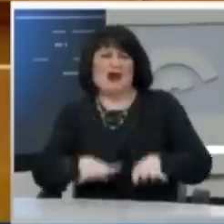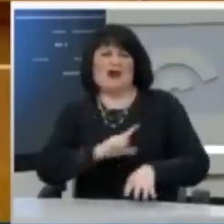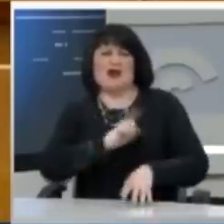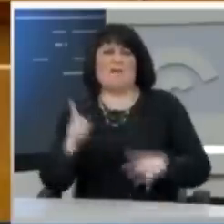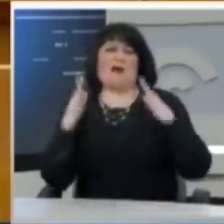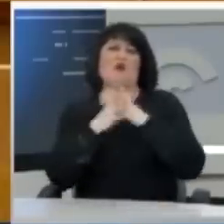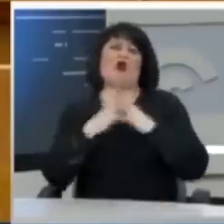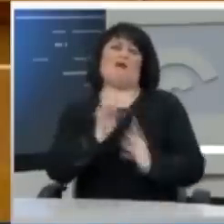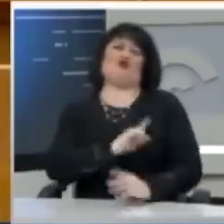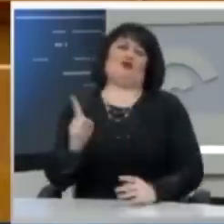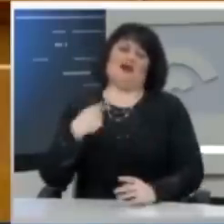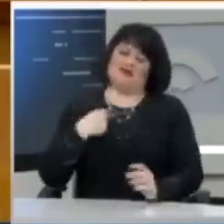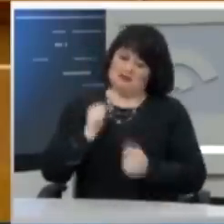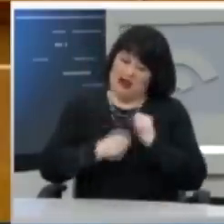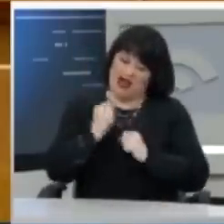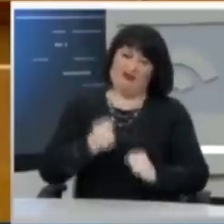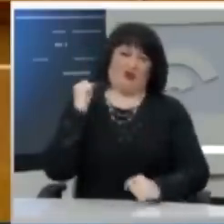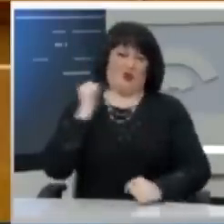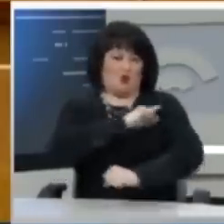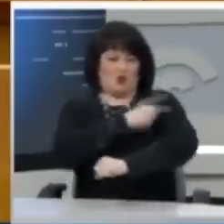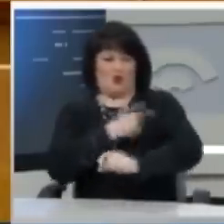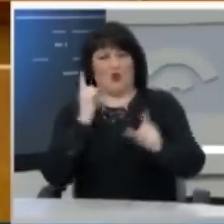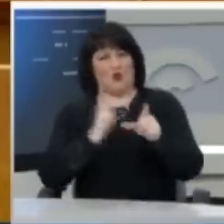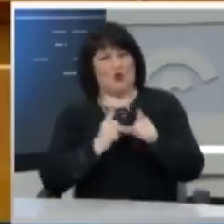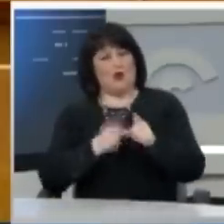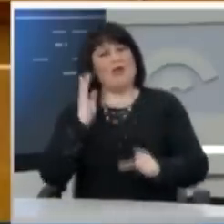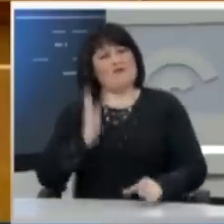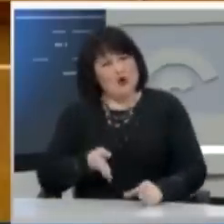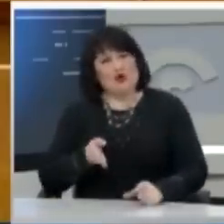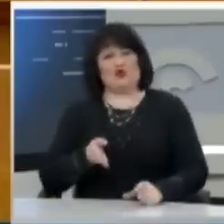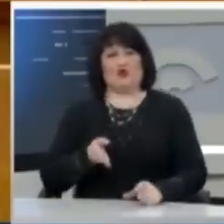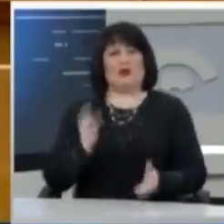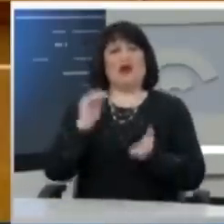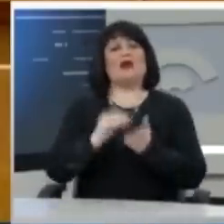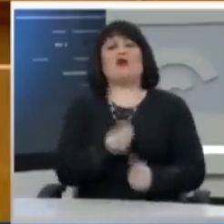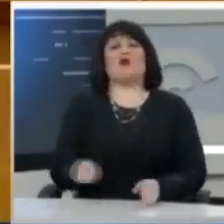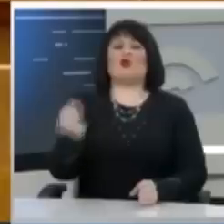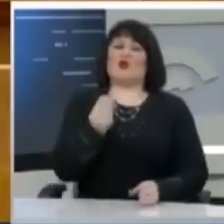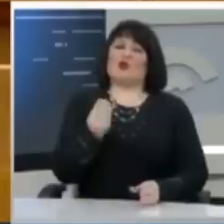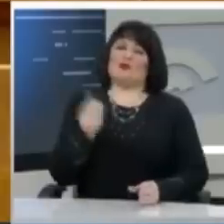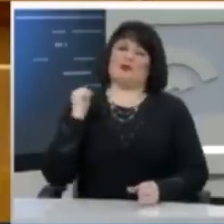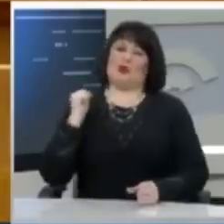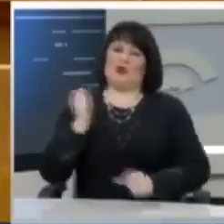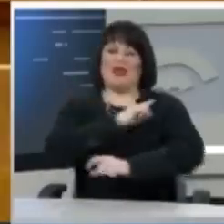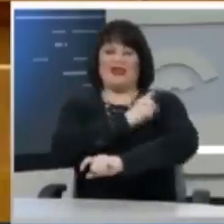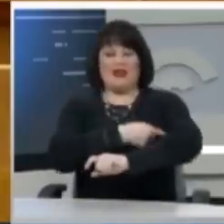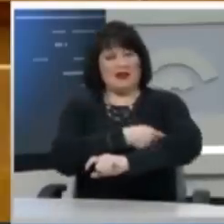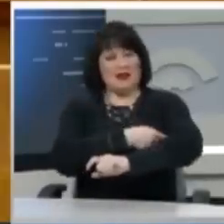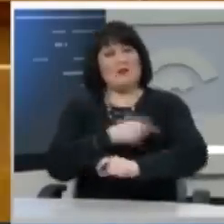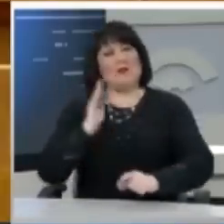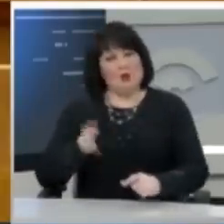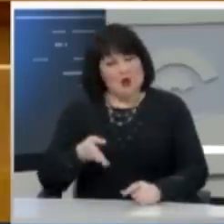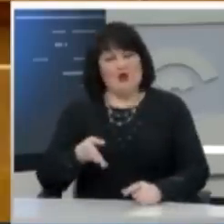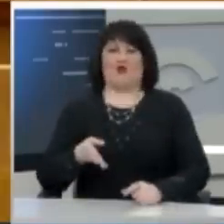των πολέμων. Με ισχυρό ΚΚΕ μπορούμε ακόμα περισσότερο να δυναμώσουμε και τη